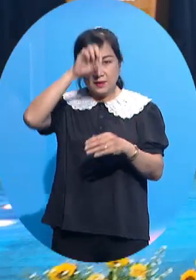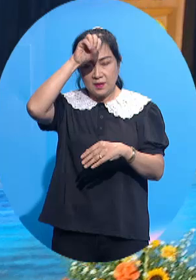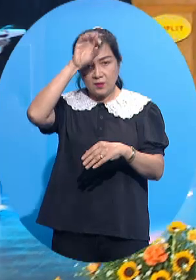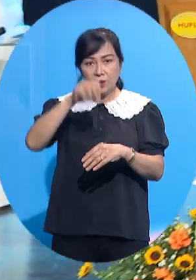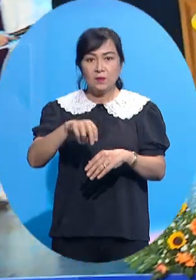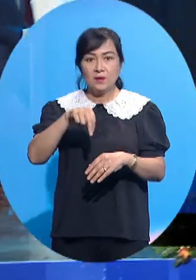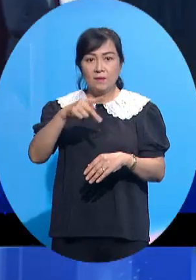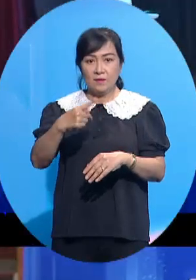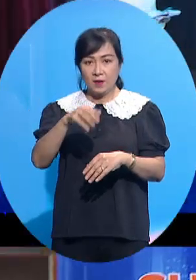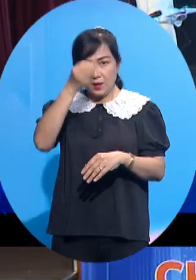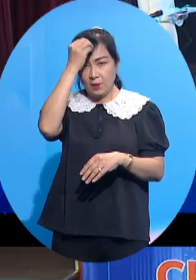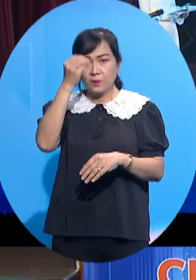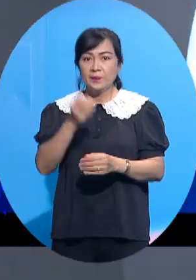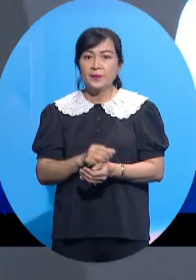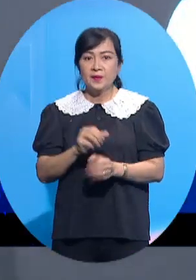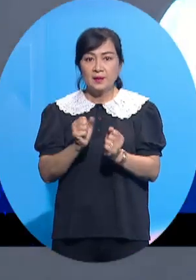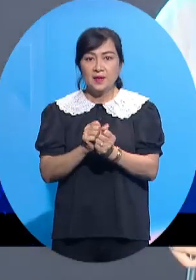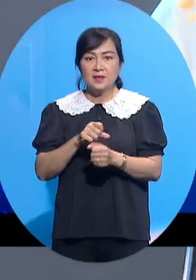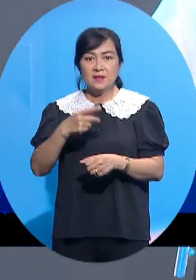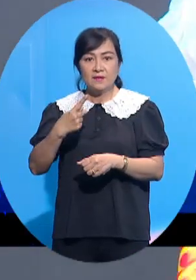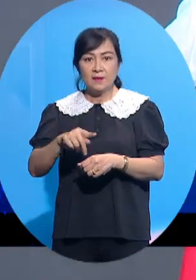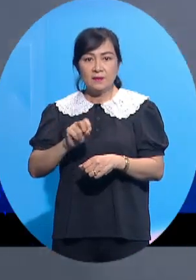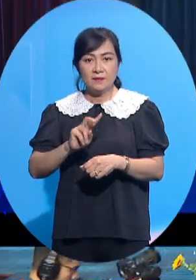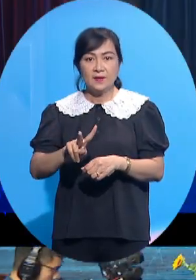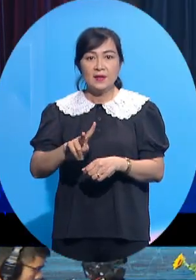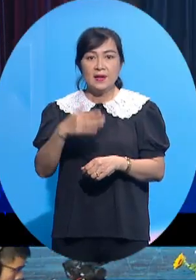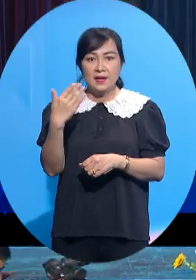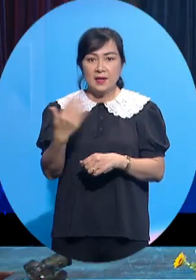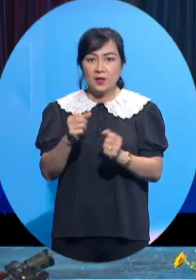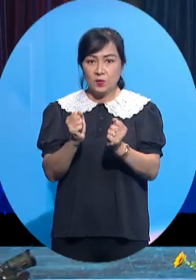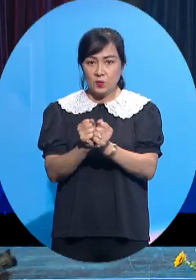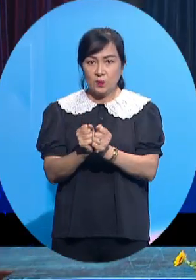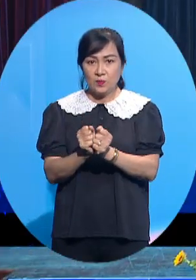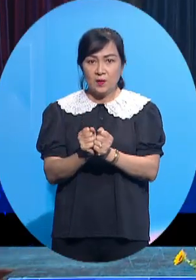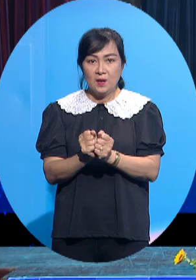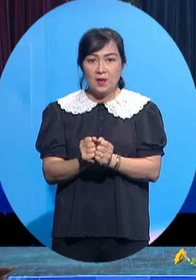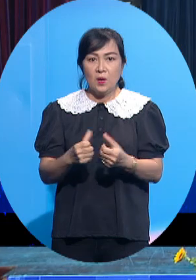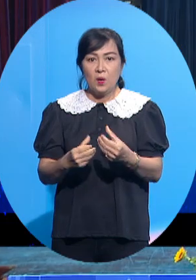dục ngành Đông phương học. Dịp này, tập thể sư phạm và sinh viên Hufflick đã chung sức chung